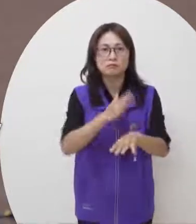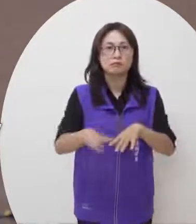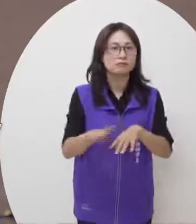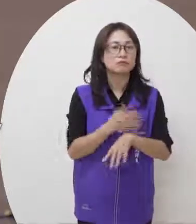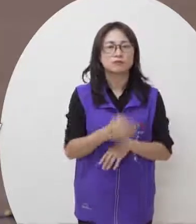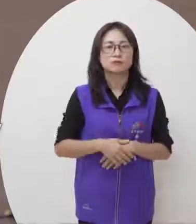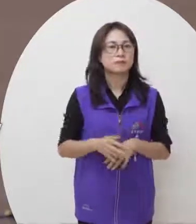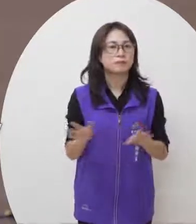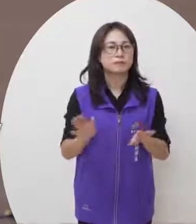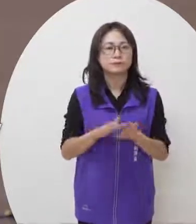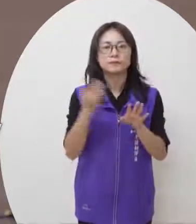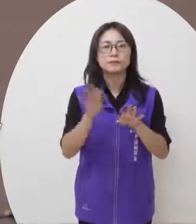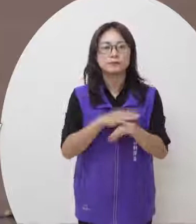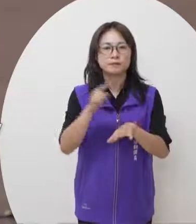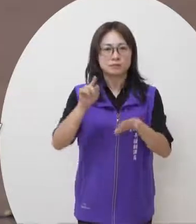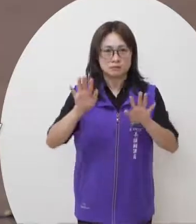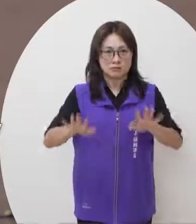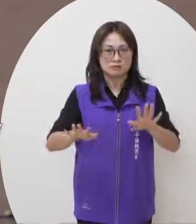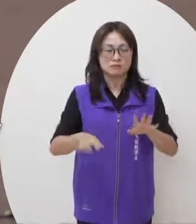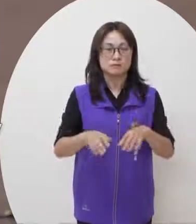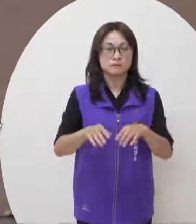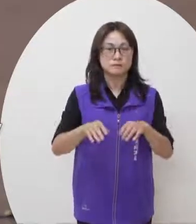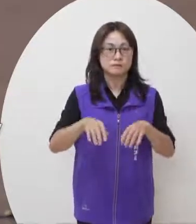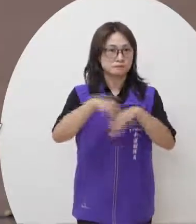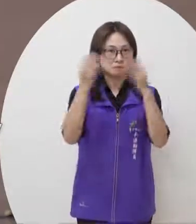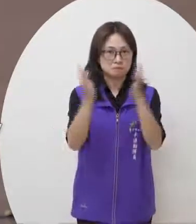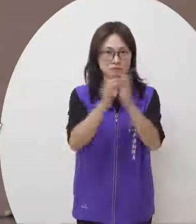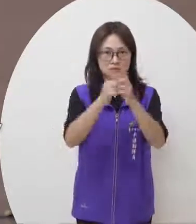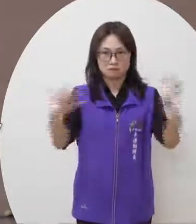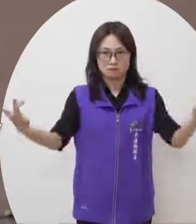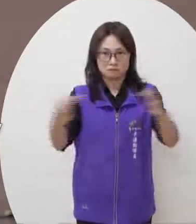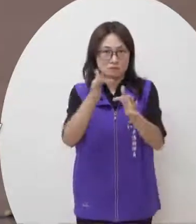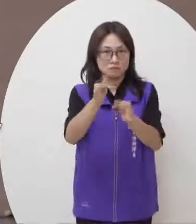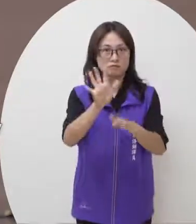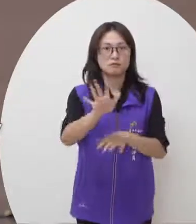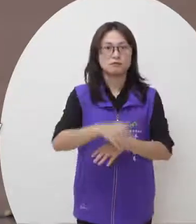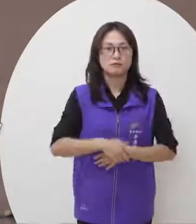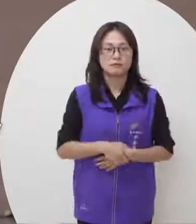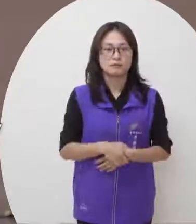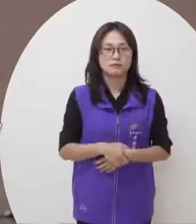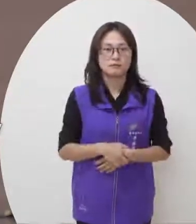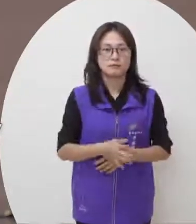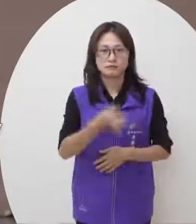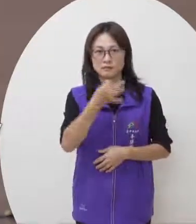天通通在这个地方。那很多人说难得这样我有意见时间太长，